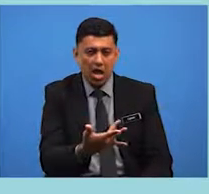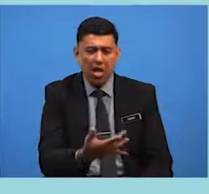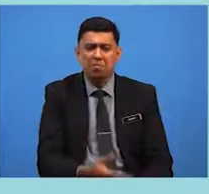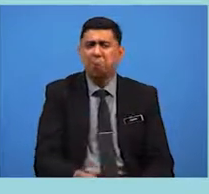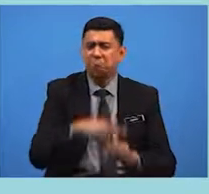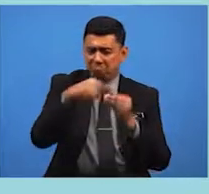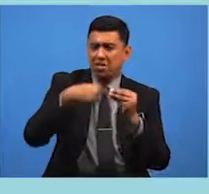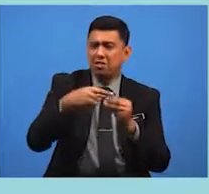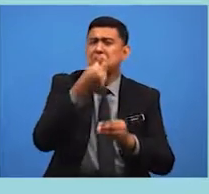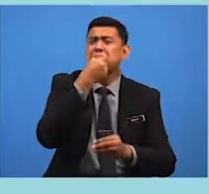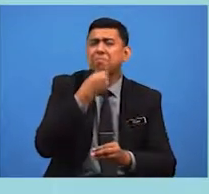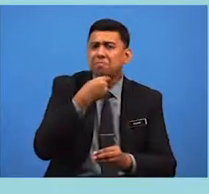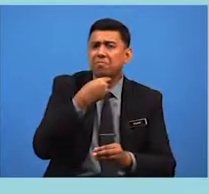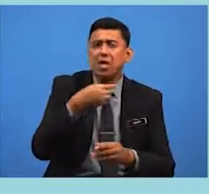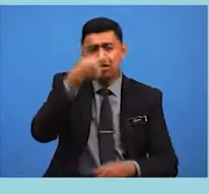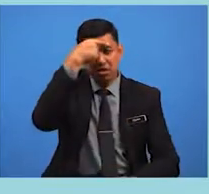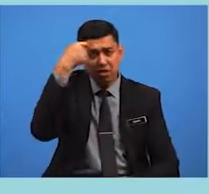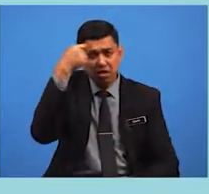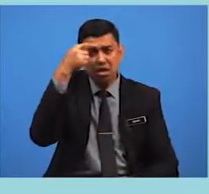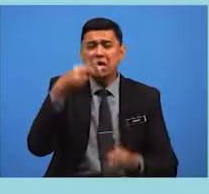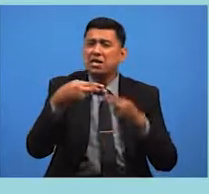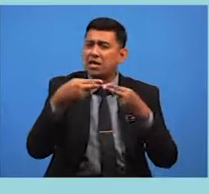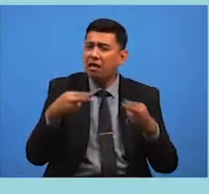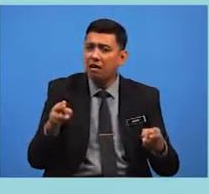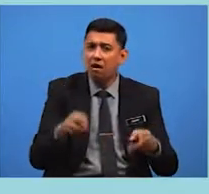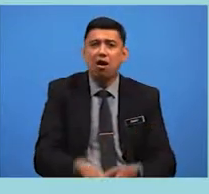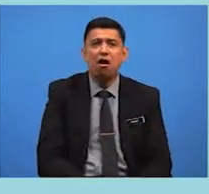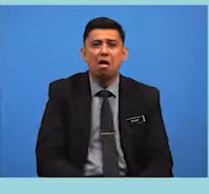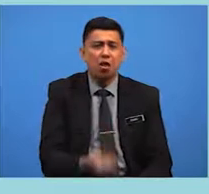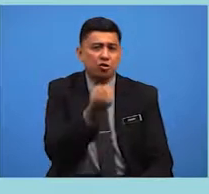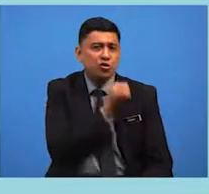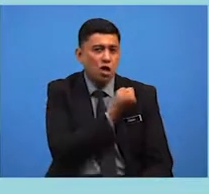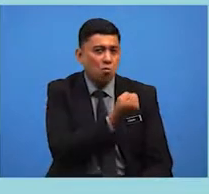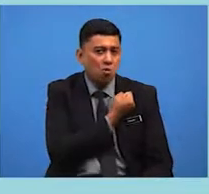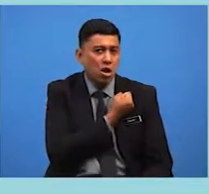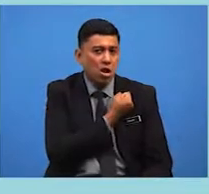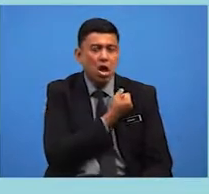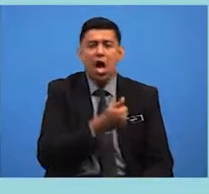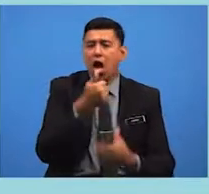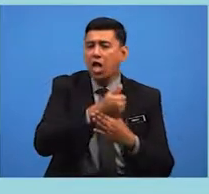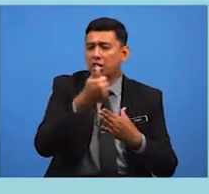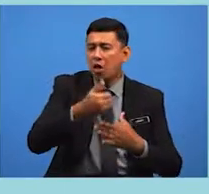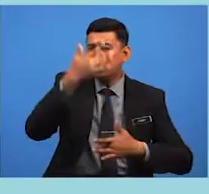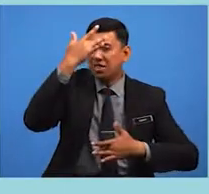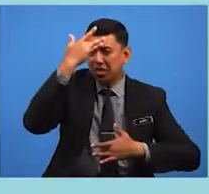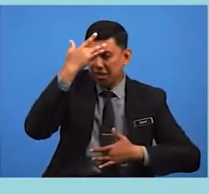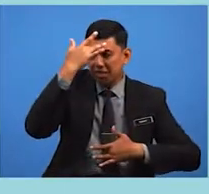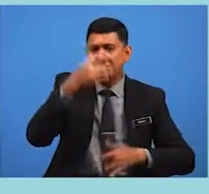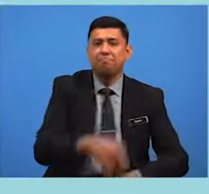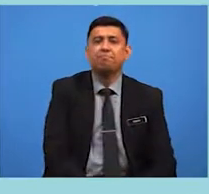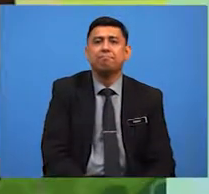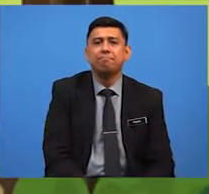kesedihannya sama ada disebabkan kehilangan, kekecewaan atau kesakitan.